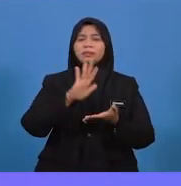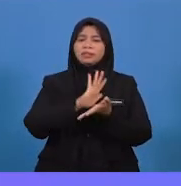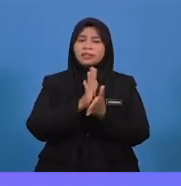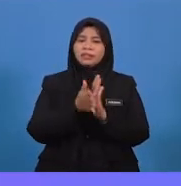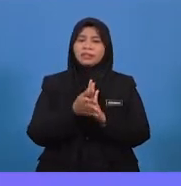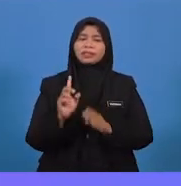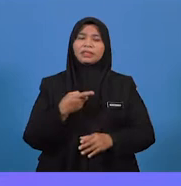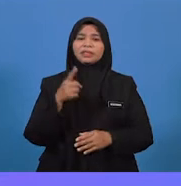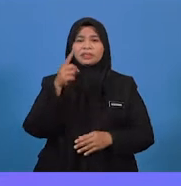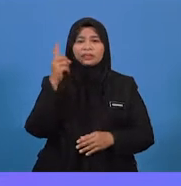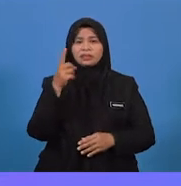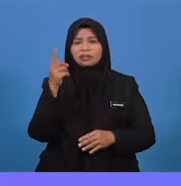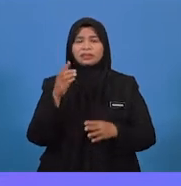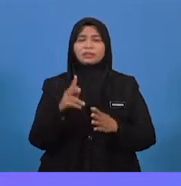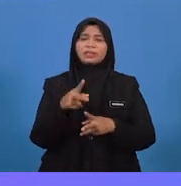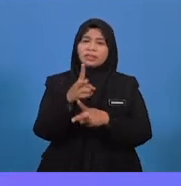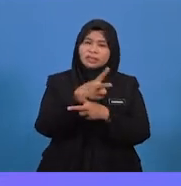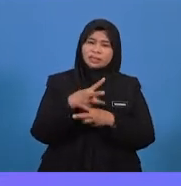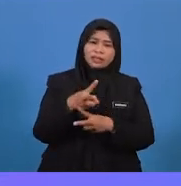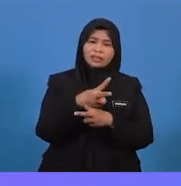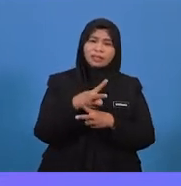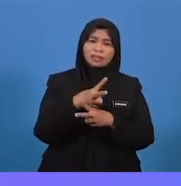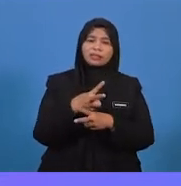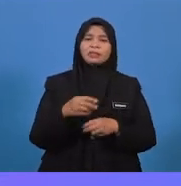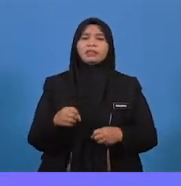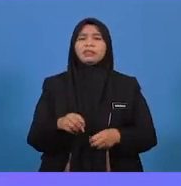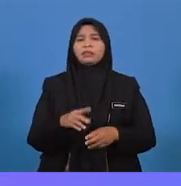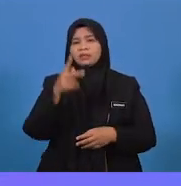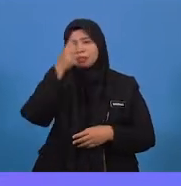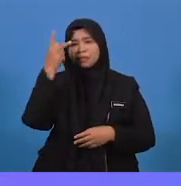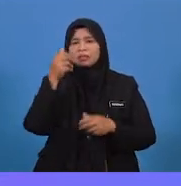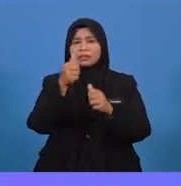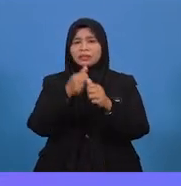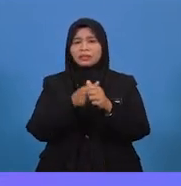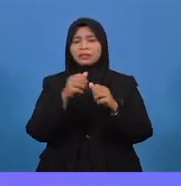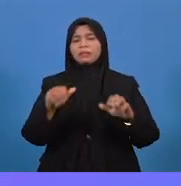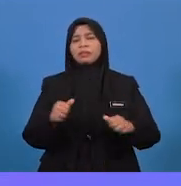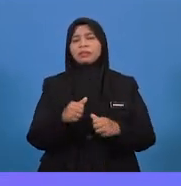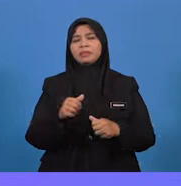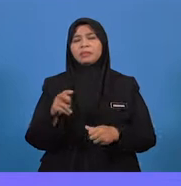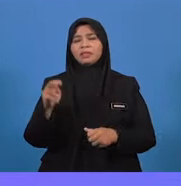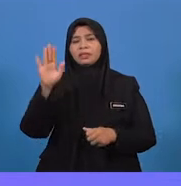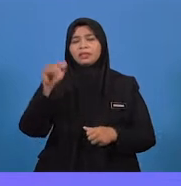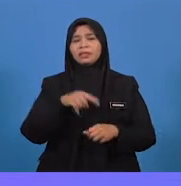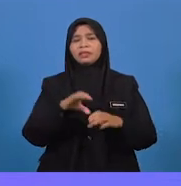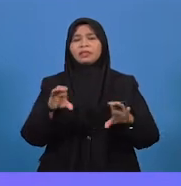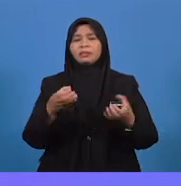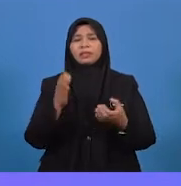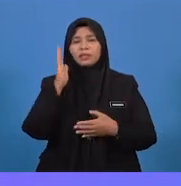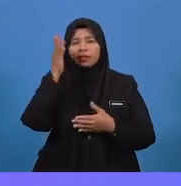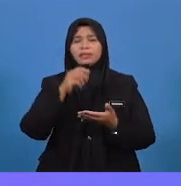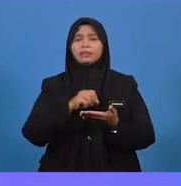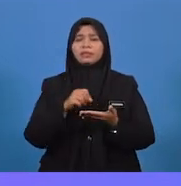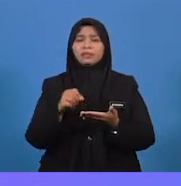ialah menjadikan kita sentiasa berwaspada dalam melakukan sesuatu kerana setiap amalan yang